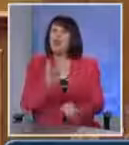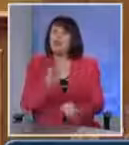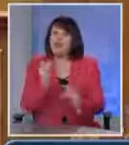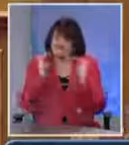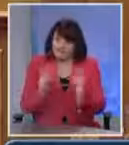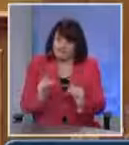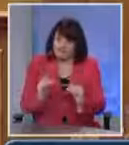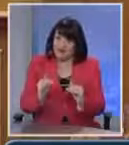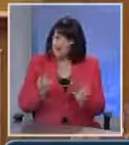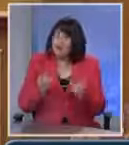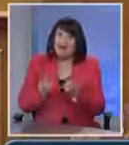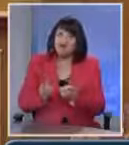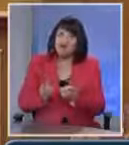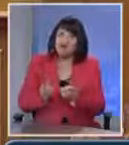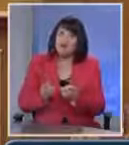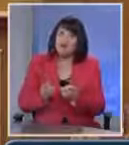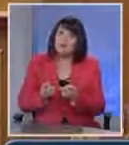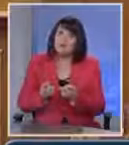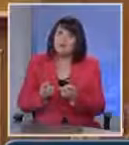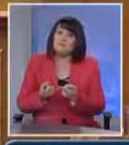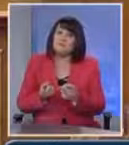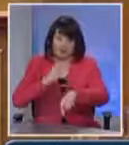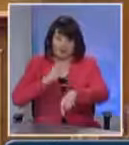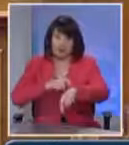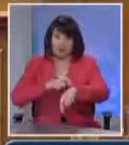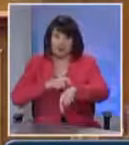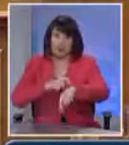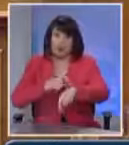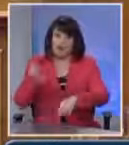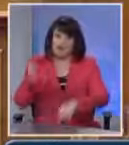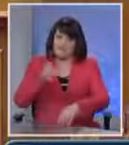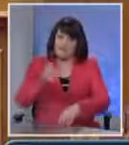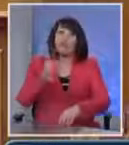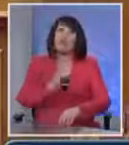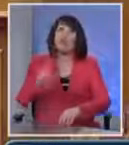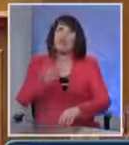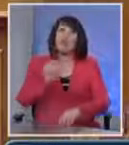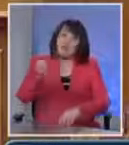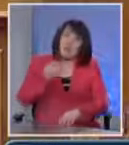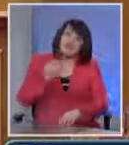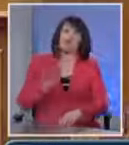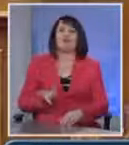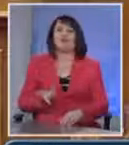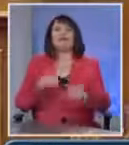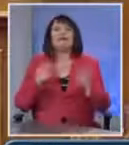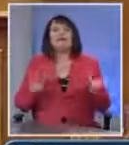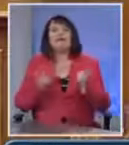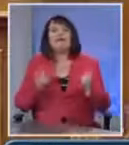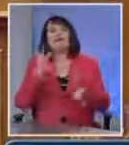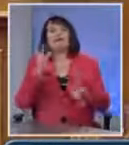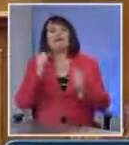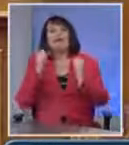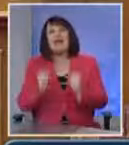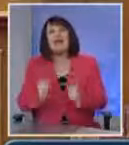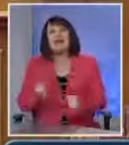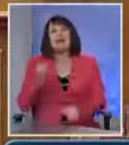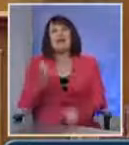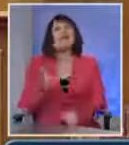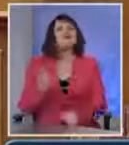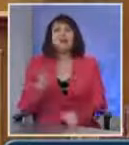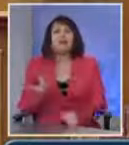επαναφέρετε? Είναι η ώρα σήμερα να μας το πείτε, κύριε Μητσοτάκη. Τι θα κάνετε με τον πόνους των 50 εδρών?